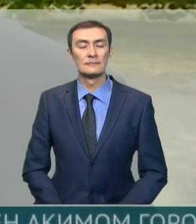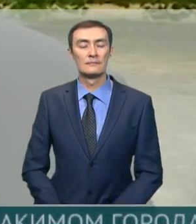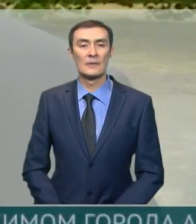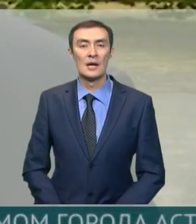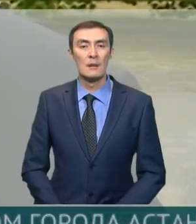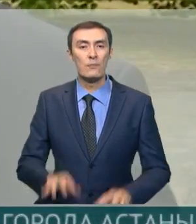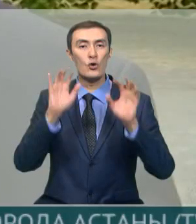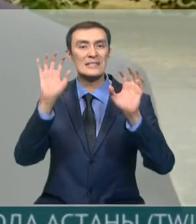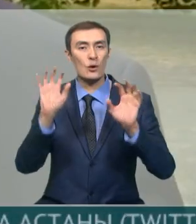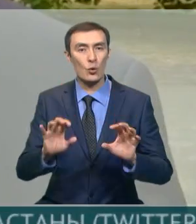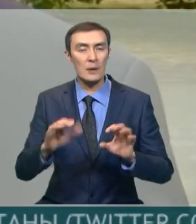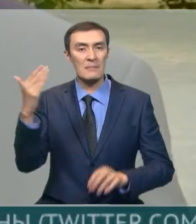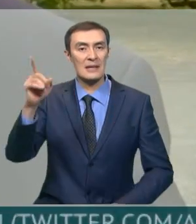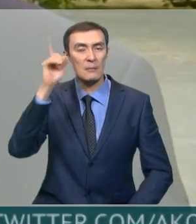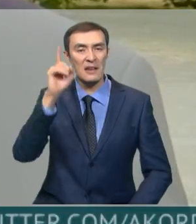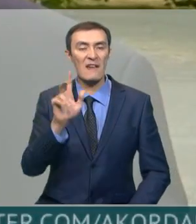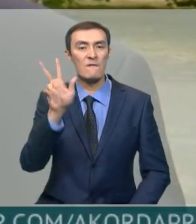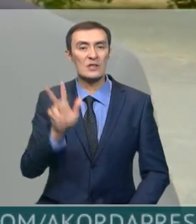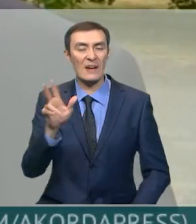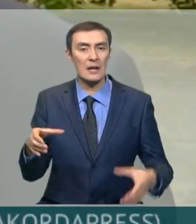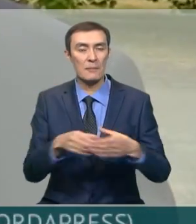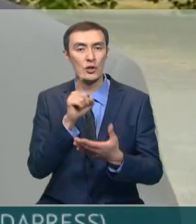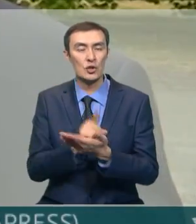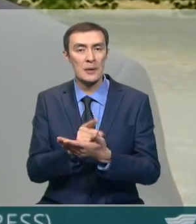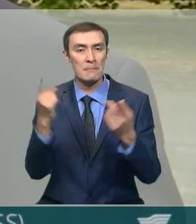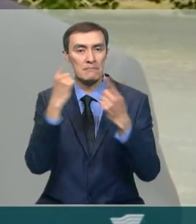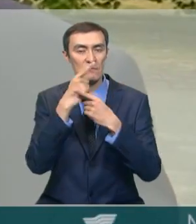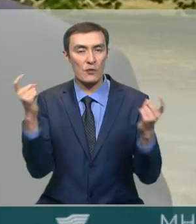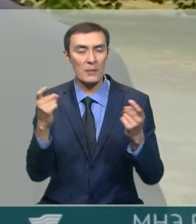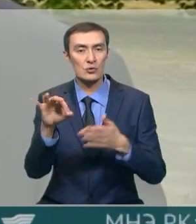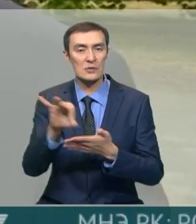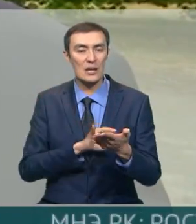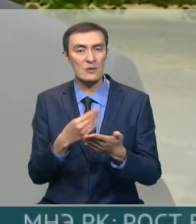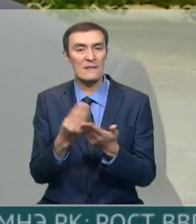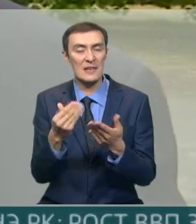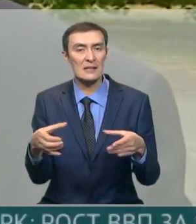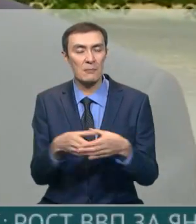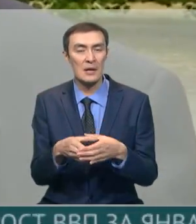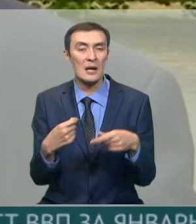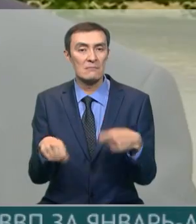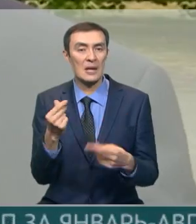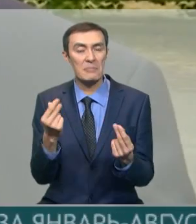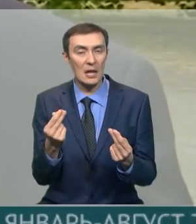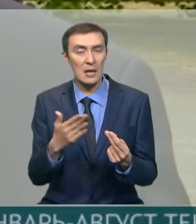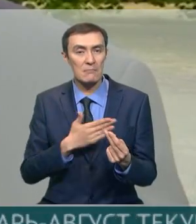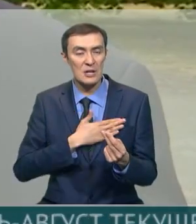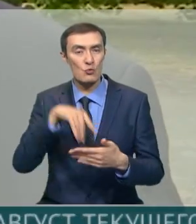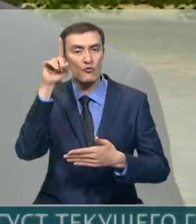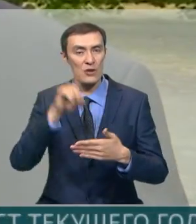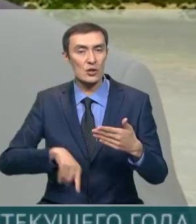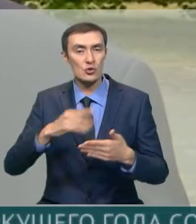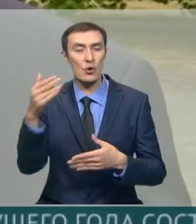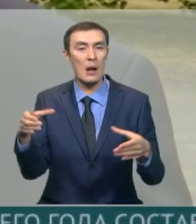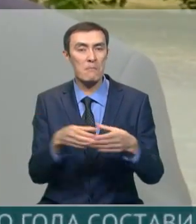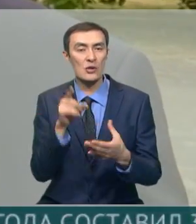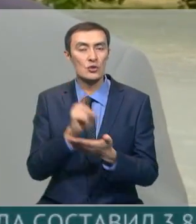По законам Германии, Volkswagen обязан предоставлять столь важную информацию инвесторам и рынку капитала. Мы убеждены, что